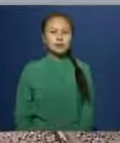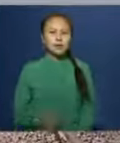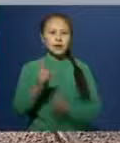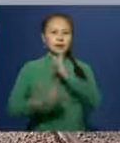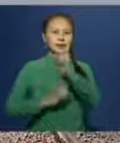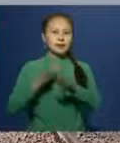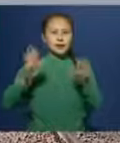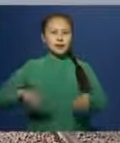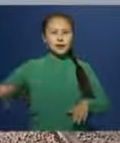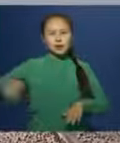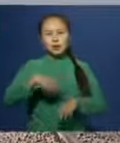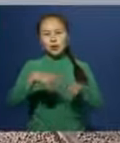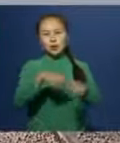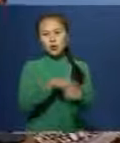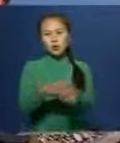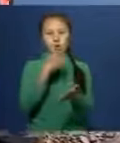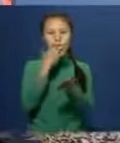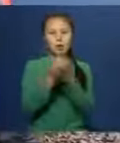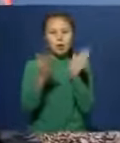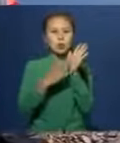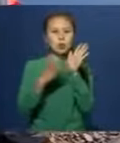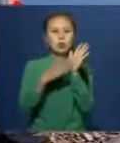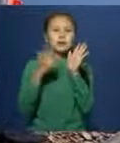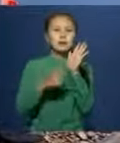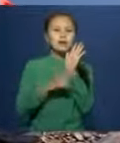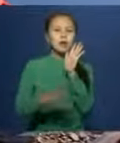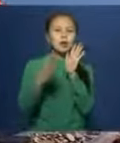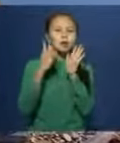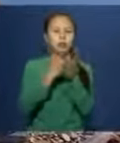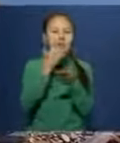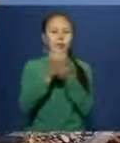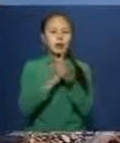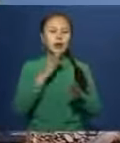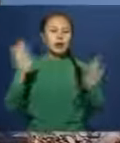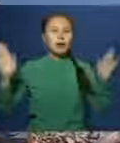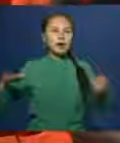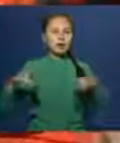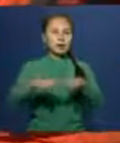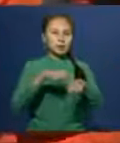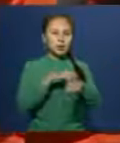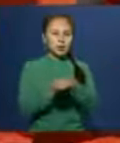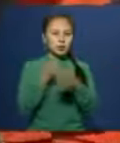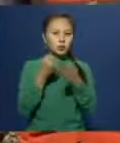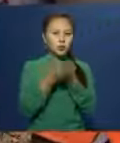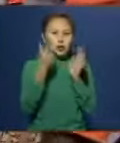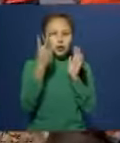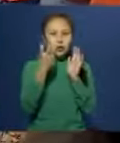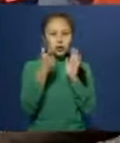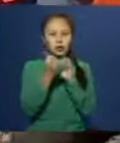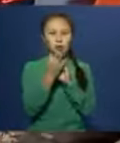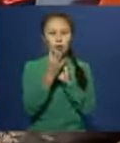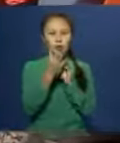Жезқазған бейнеу теміржолының жалпы ұзақтығы 988 шақырымды құрайды, ал арқалық Шұбаркөл теміржол желісінің ұзындығы 214